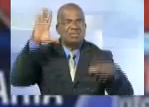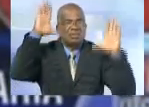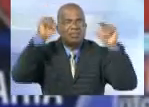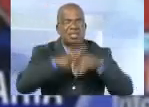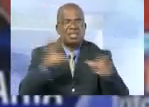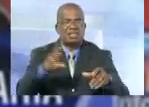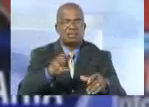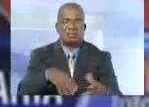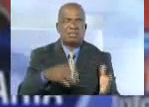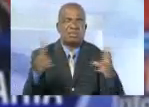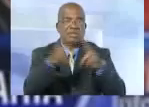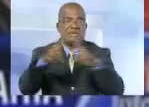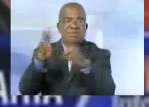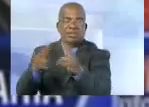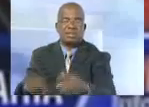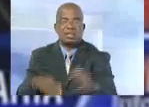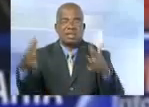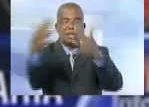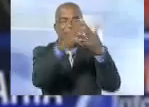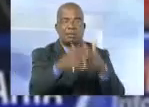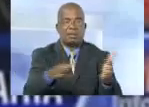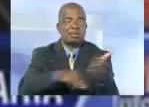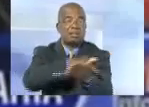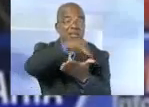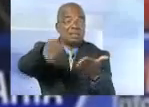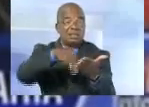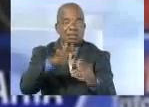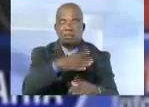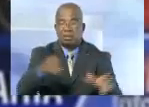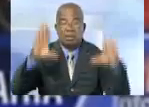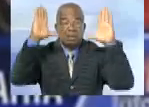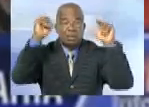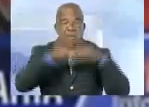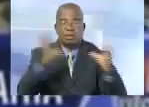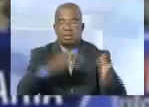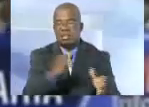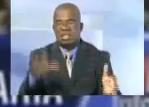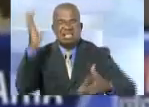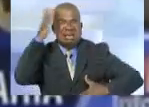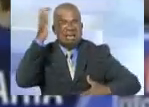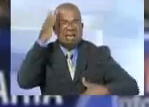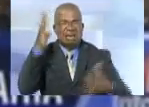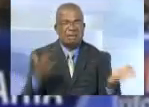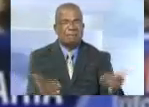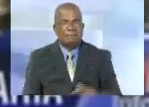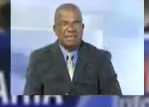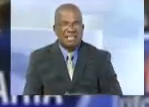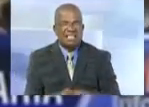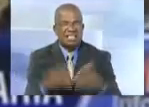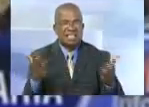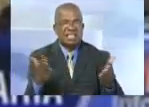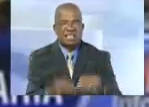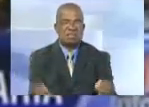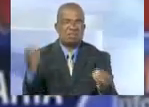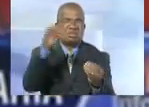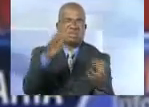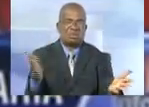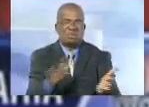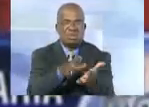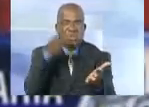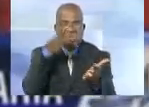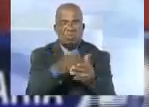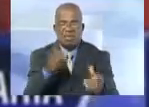vénézuélien a déclaré mercredi que le président recevait actuellement des traitements complémentaires. Ces traitements, a ajouté Nicolas Maduro, sont extrêmement complexes